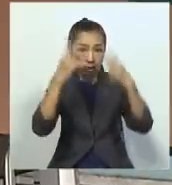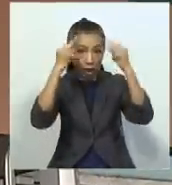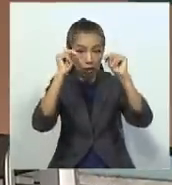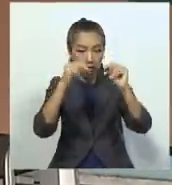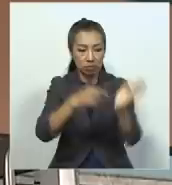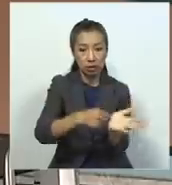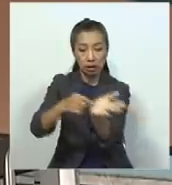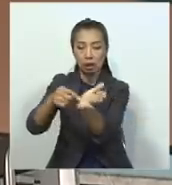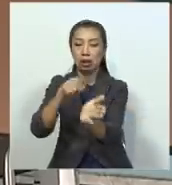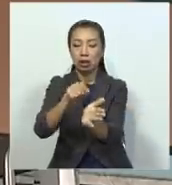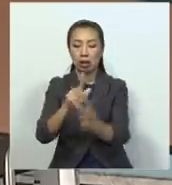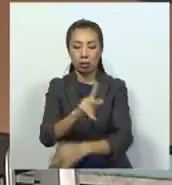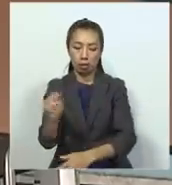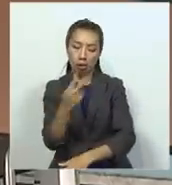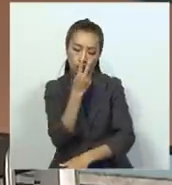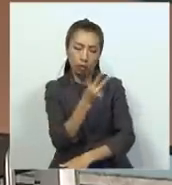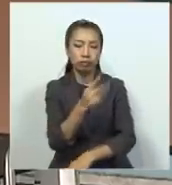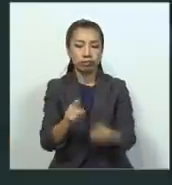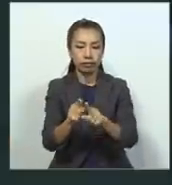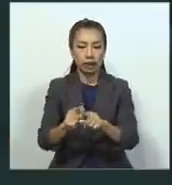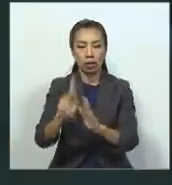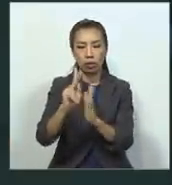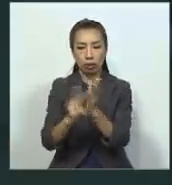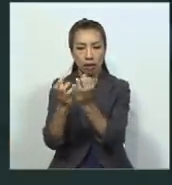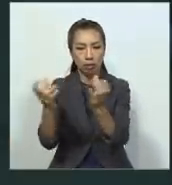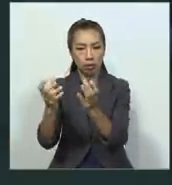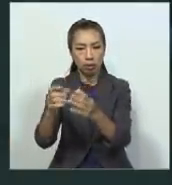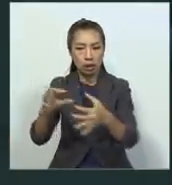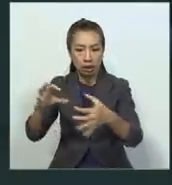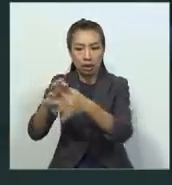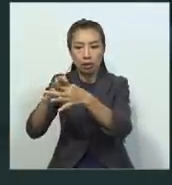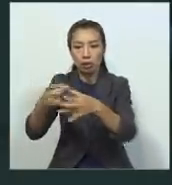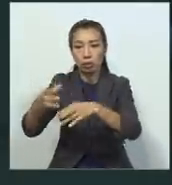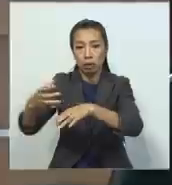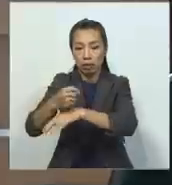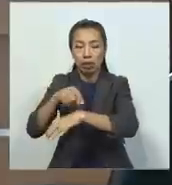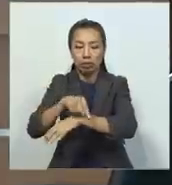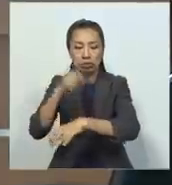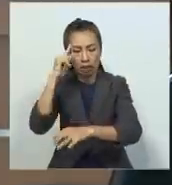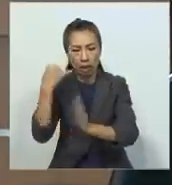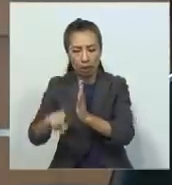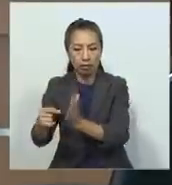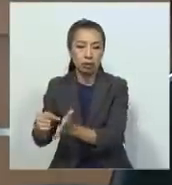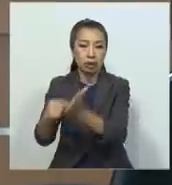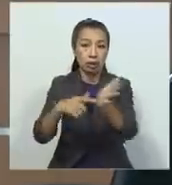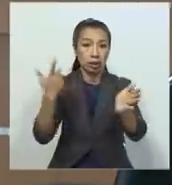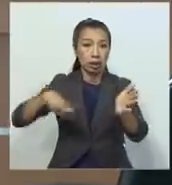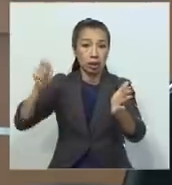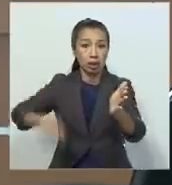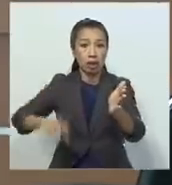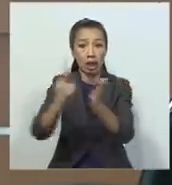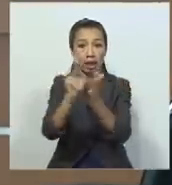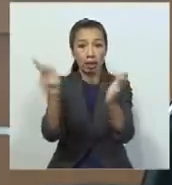เข้าข่ายขัดต่อกฎหมายประกอบรัฐธรรมนูญว่าวด้วยพรรคการเมืองนั้นในการประชุมคณะตุลาการศาลรัฐธรรมนูญในวันนี้จะเป็นการ